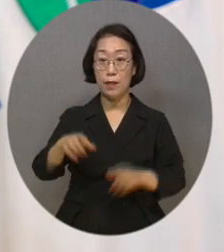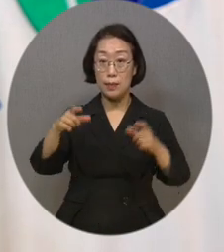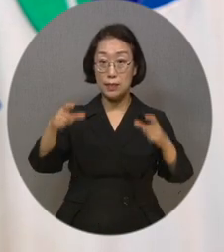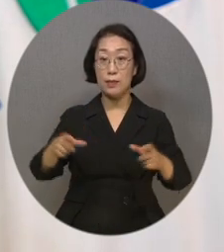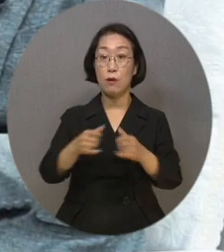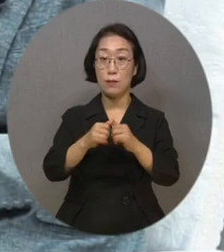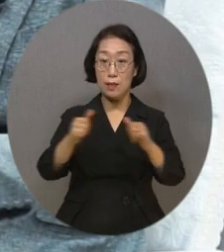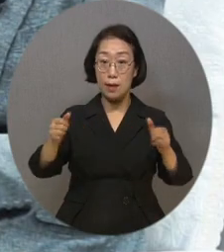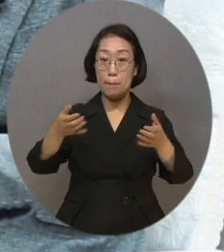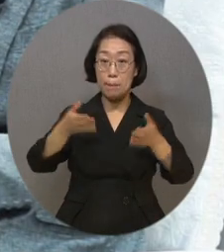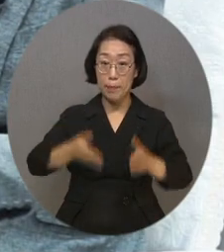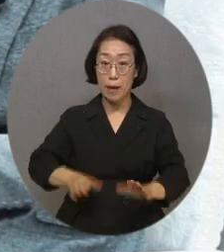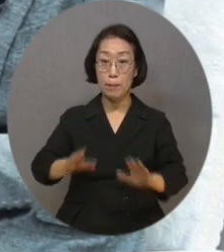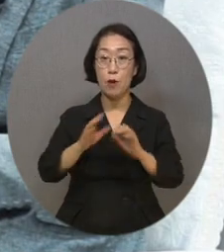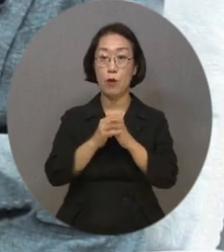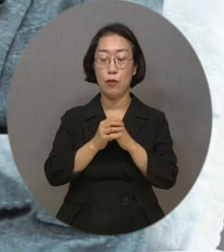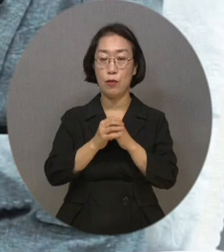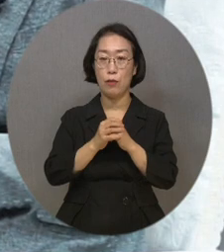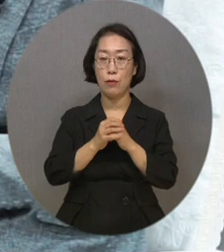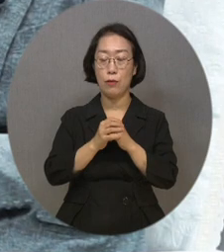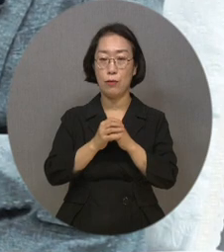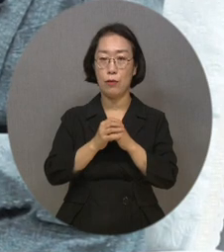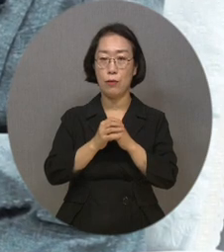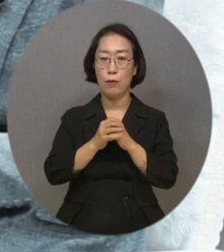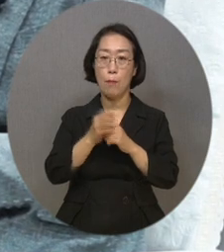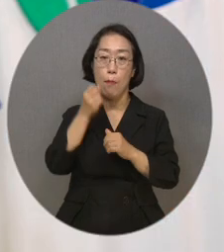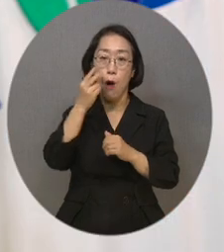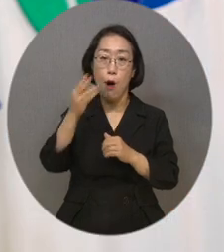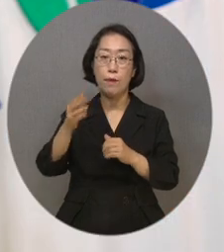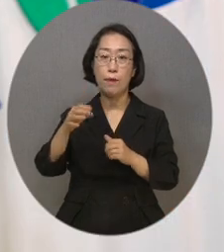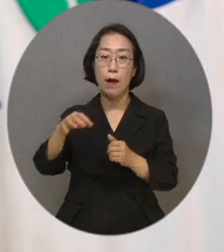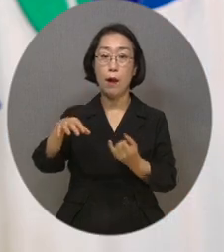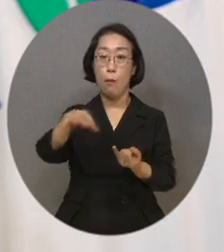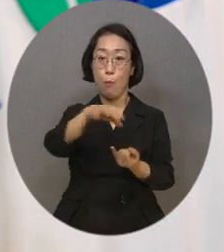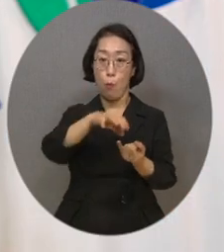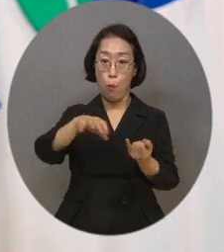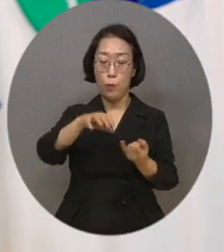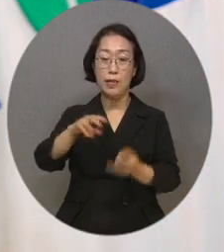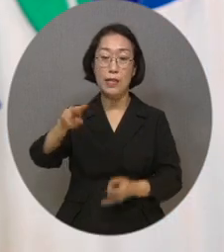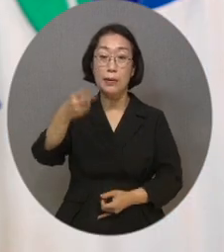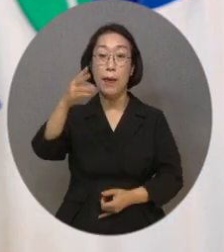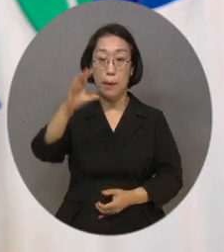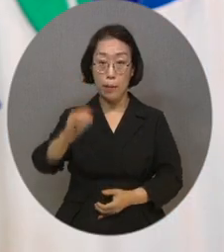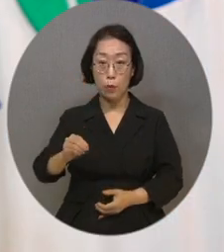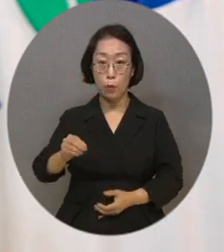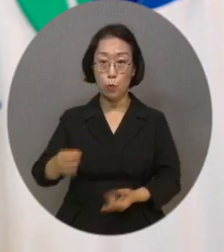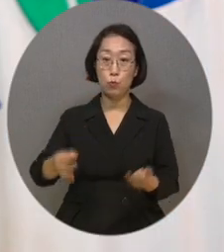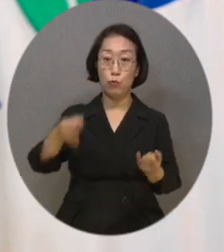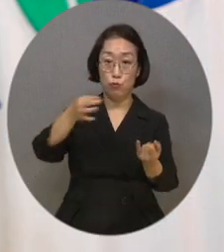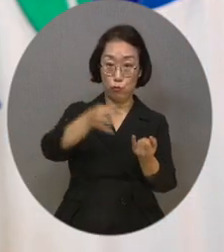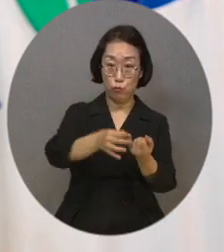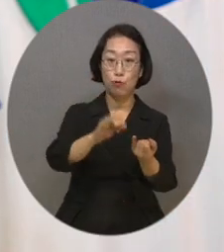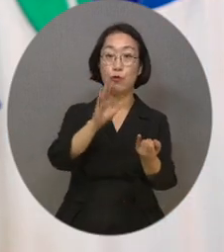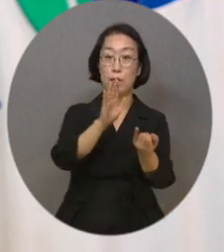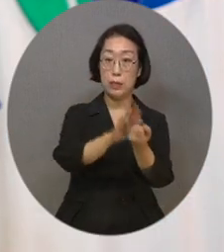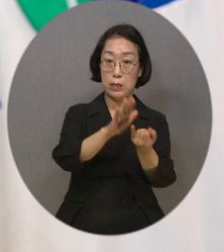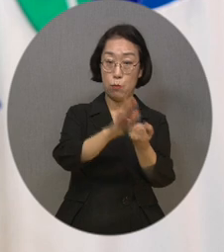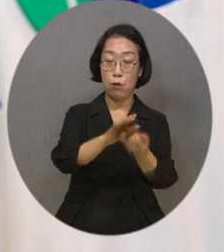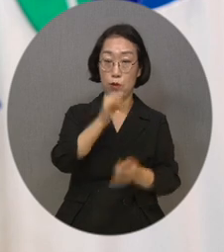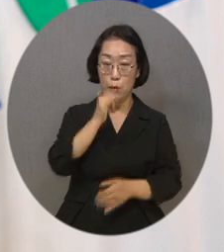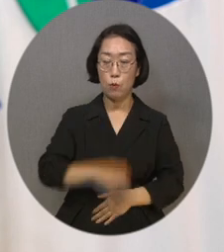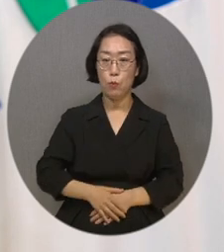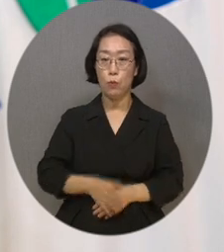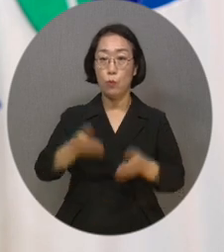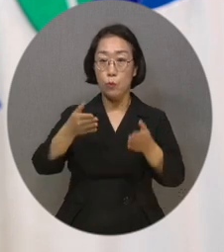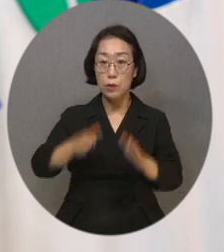들면 그 출산 산후조리비 이런 것은 200만 원을 전액 그 다 지원을 해드린다든가 그 다음에